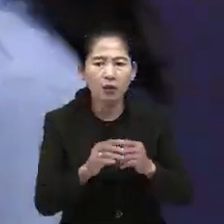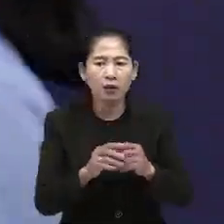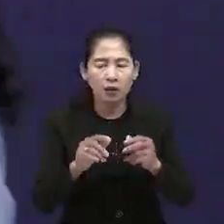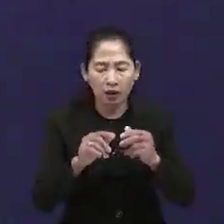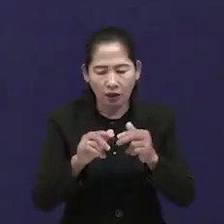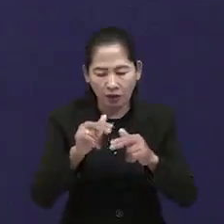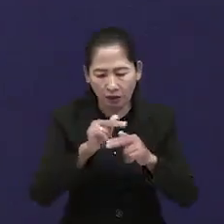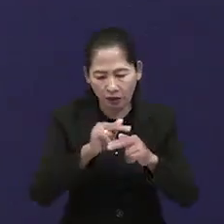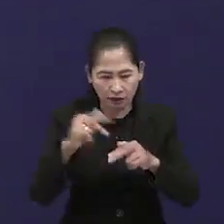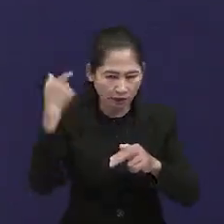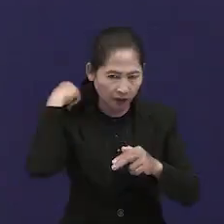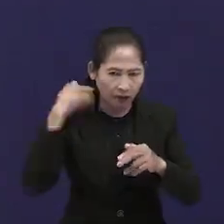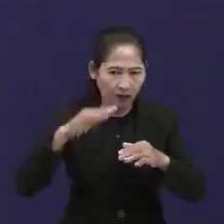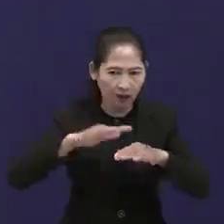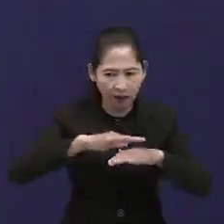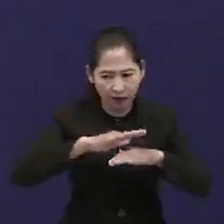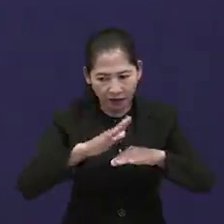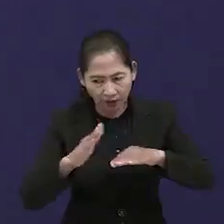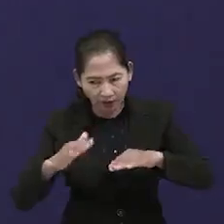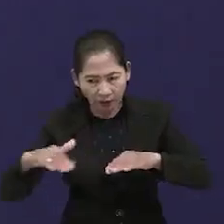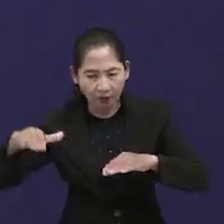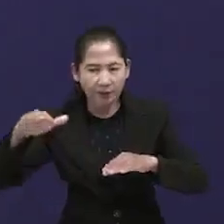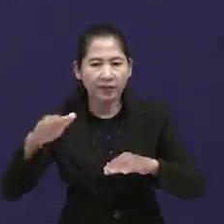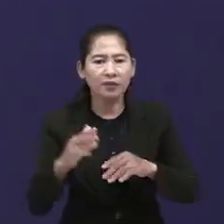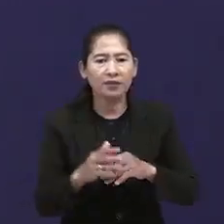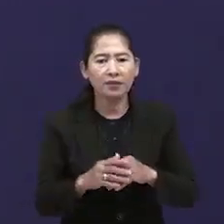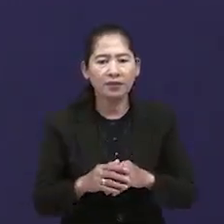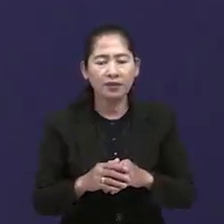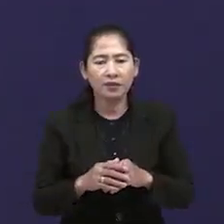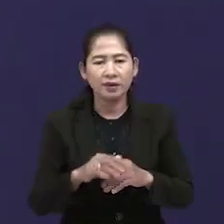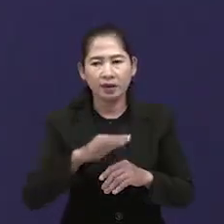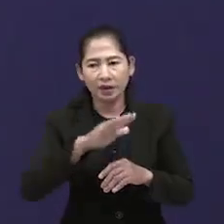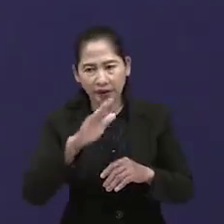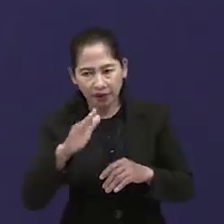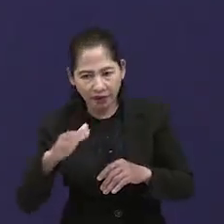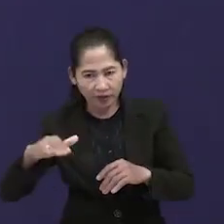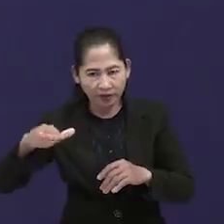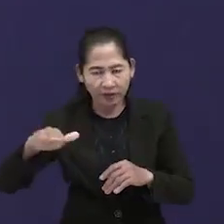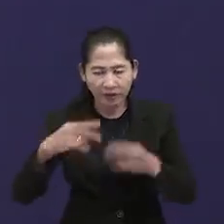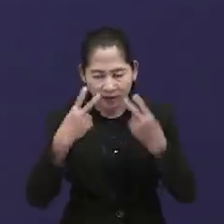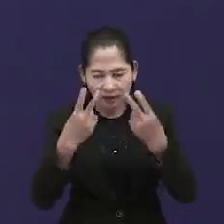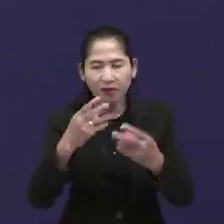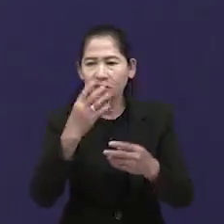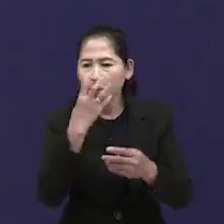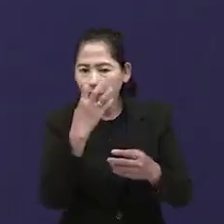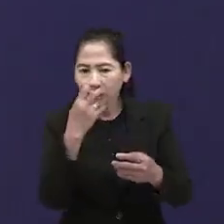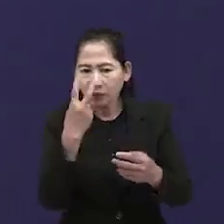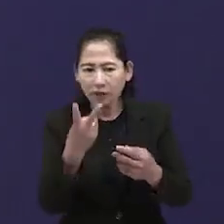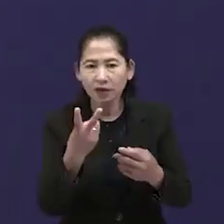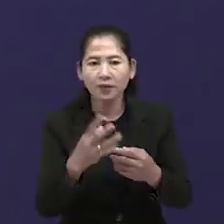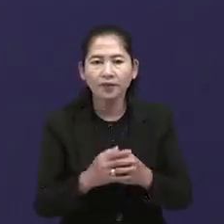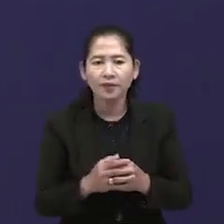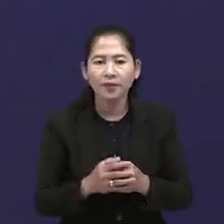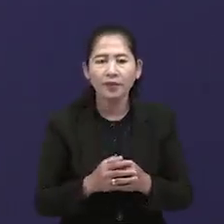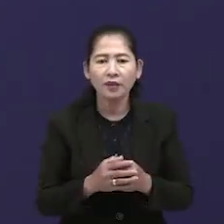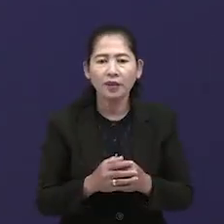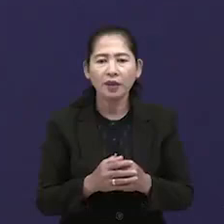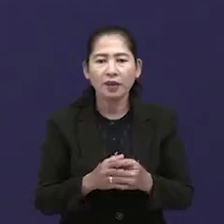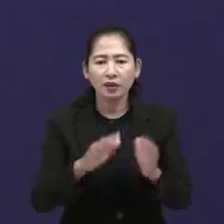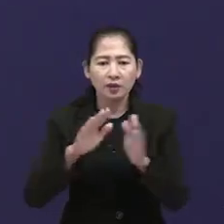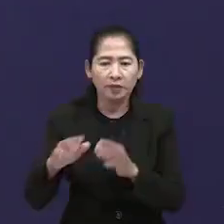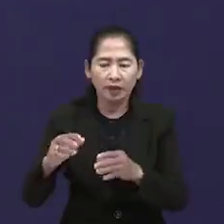ងអែនបន្តិចចាខ្នងគេអែនចុះអែនឡើងណាកូនណាដែលឃើញសត្វជ្រូកអីទាំងអស់គ្នាចា